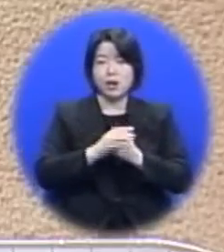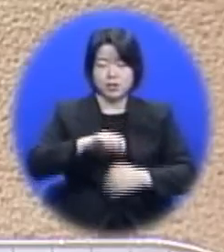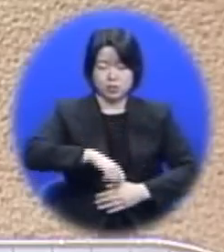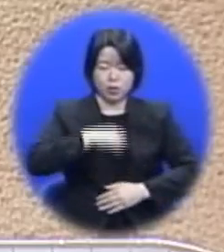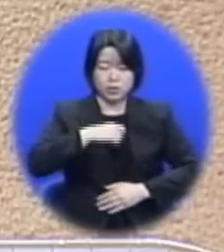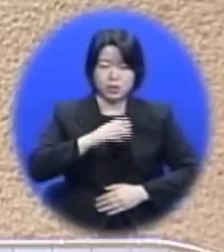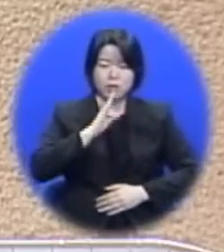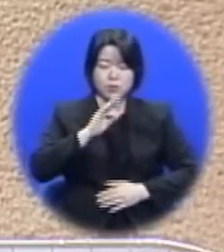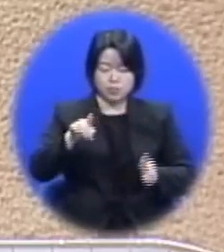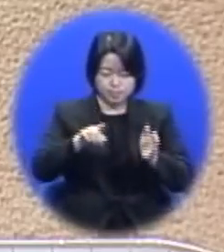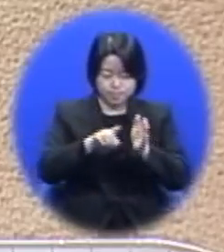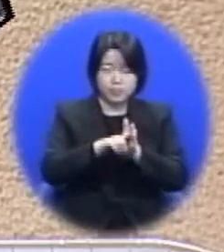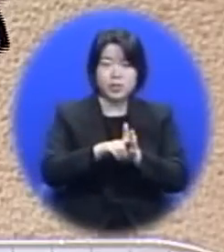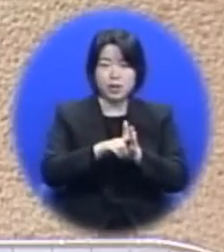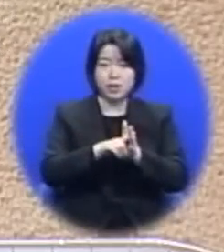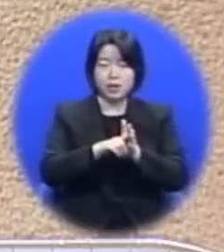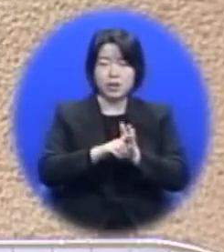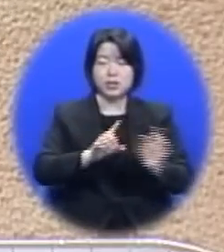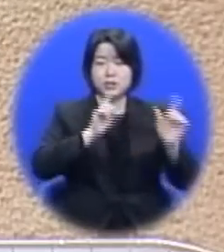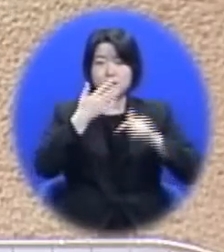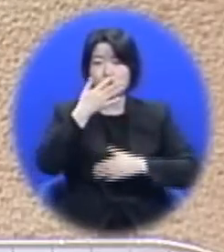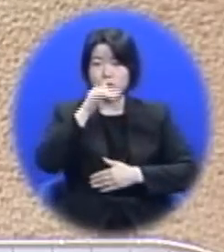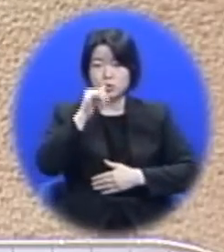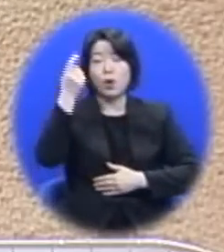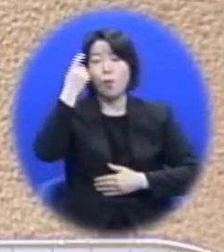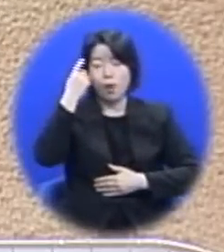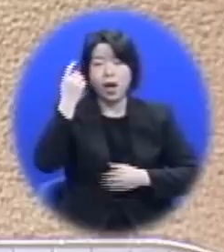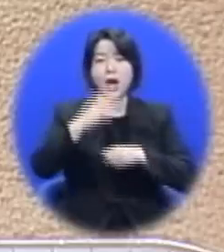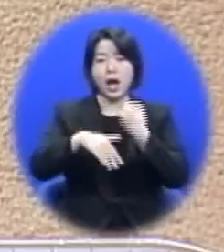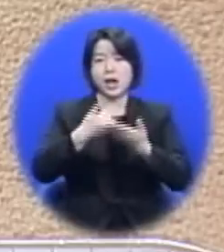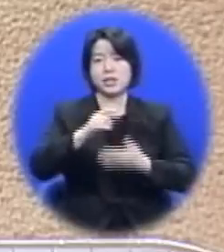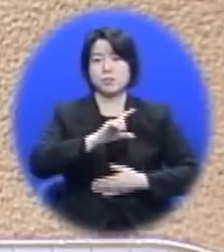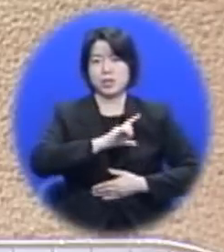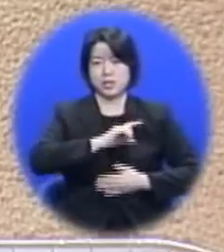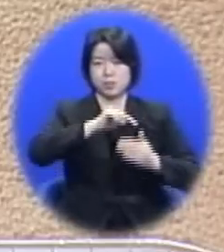수 있는 거예요. 하나님의 이름이 우리에게 있기 때문에.